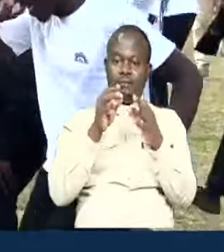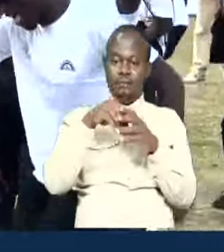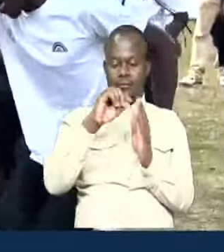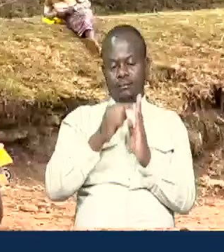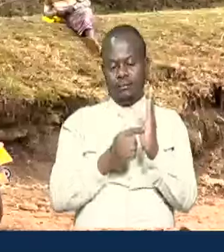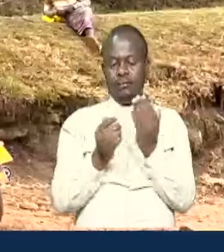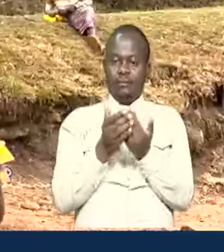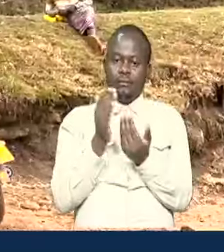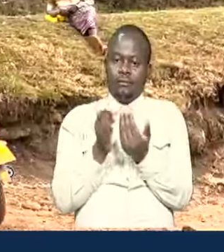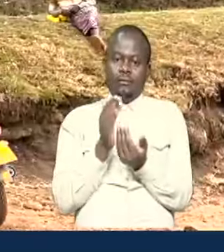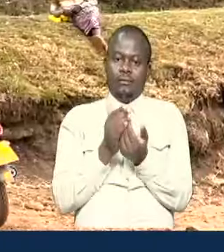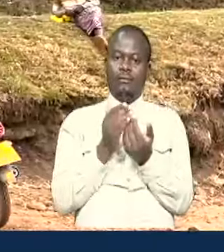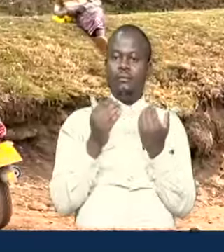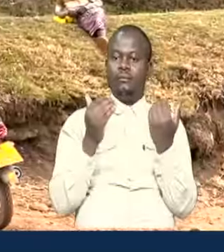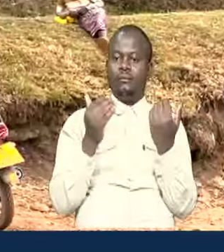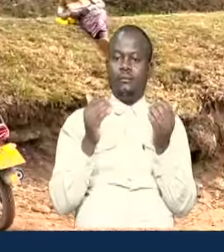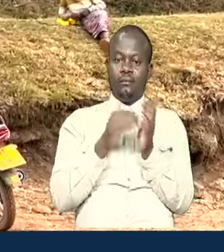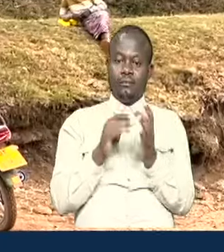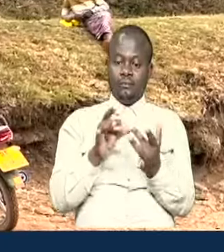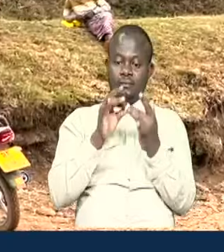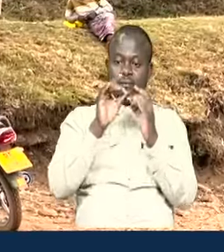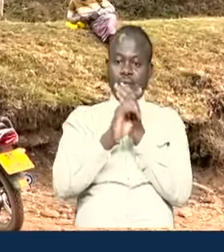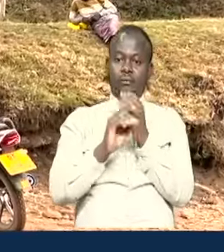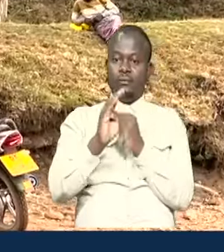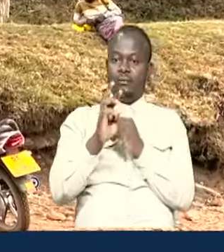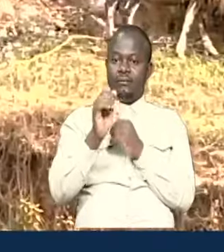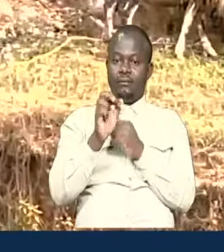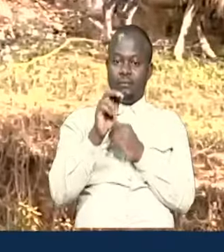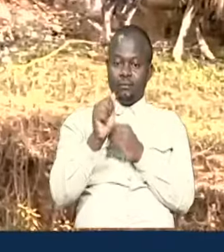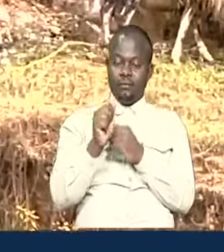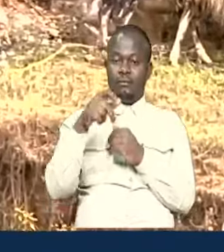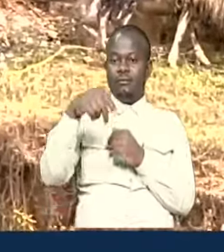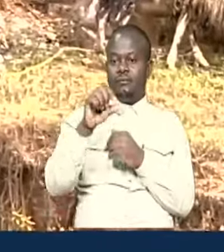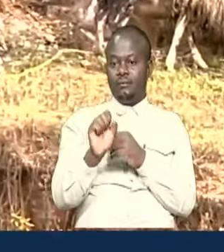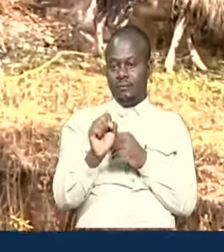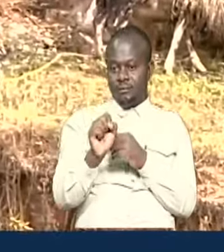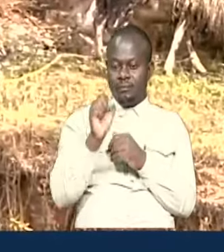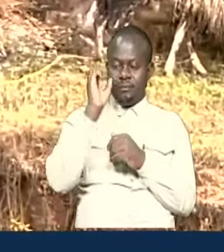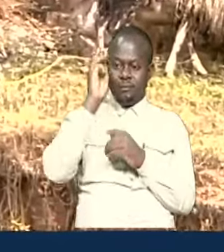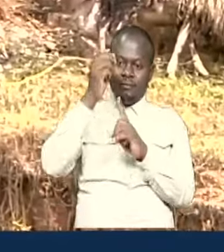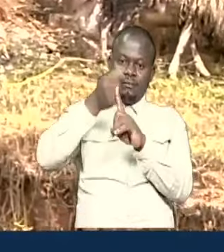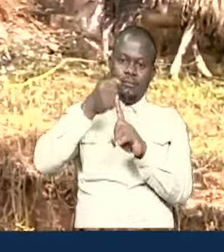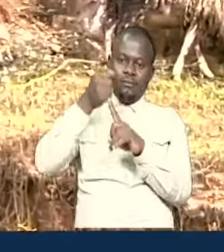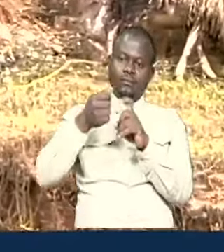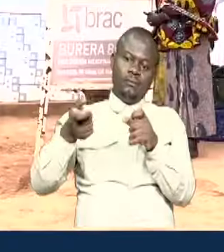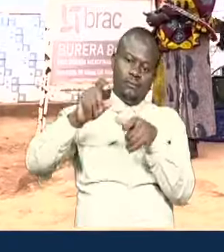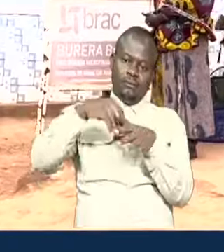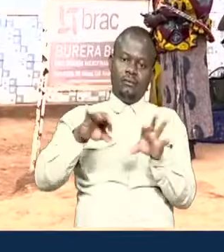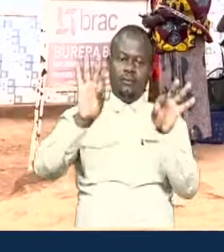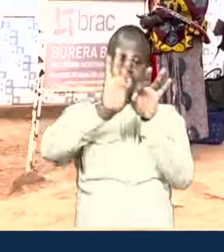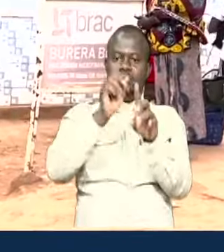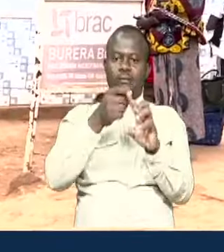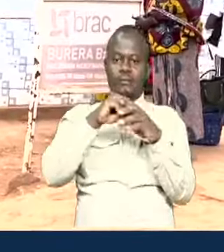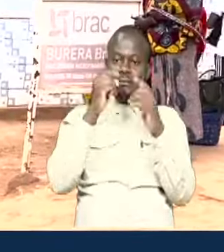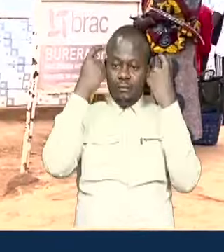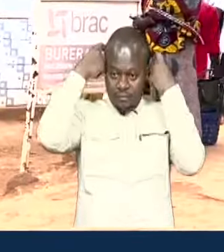y'ubworozi bw'amatungo magufi. By'umwihariko mu karere ka Burera, ishyaka PS Imbera kuri ngo rizaharanira kongera agaciro ibikomoka ku